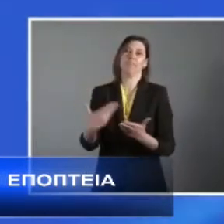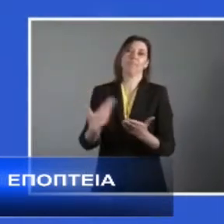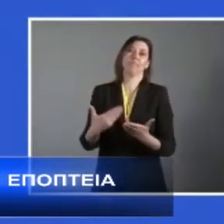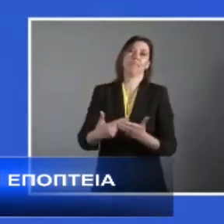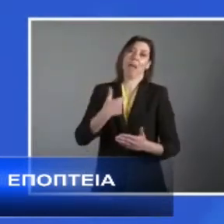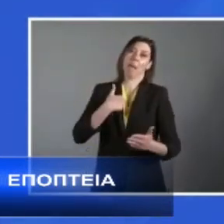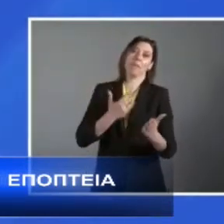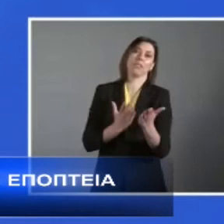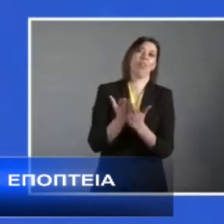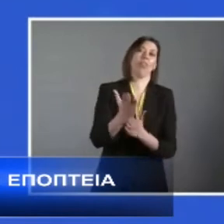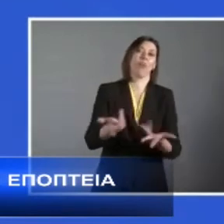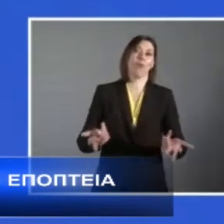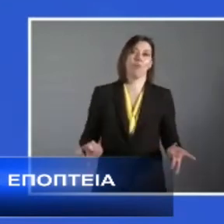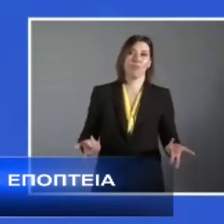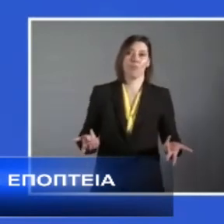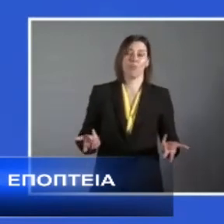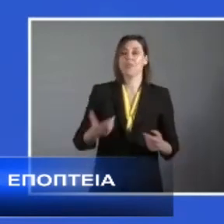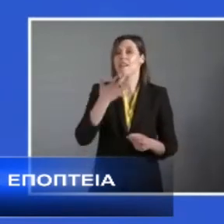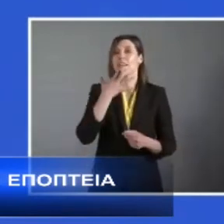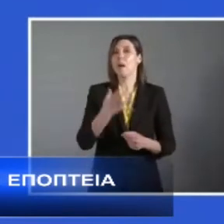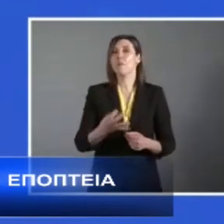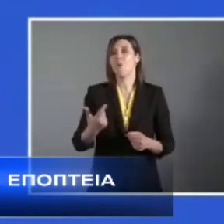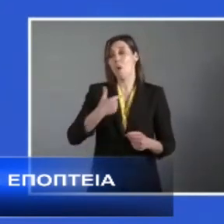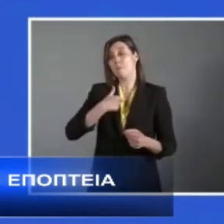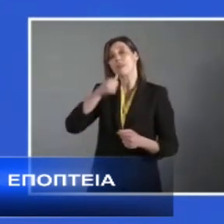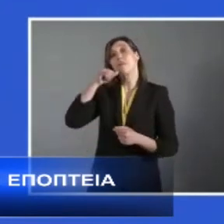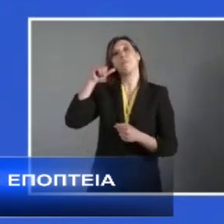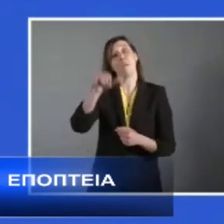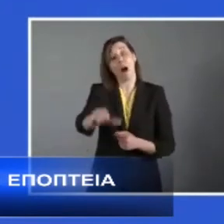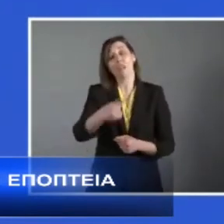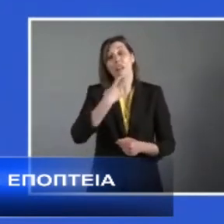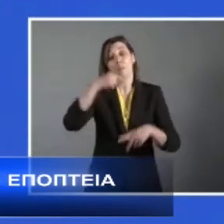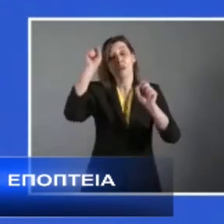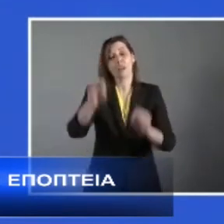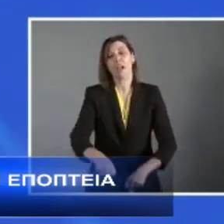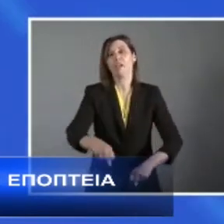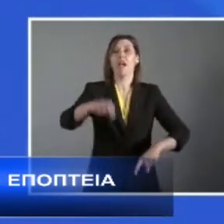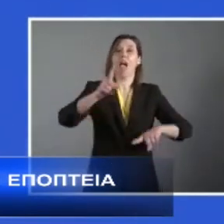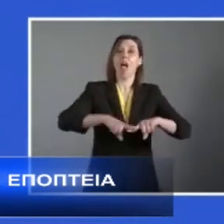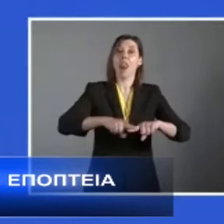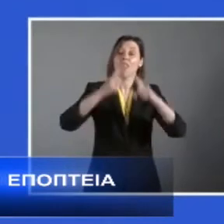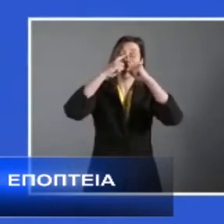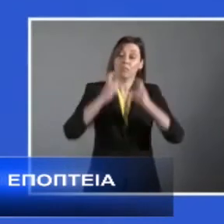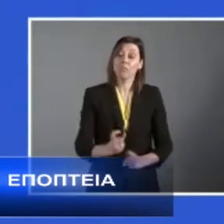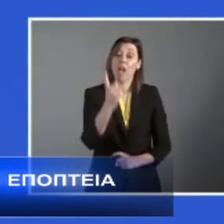Γιατί ανέκαθεν υποστηρίζαμε την αυτοδύναμη Ελλάδα. Με